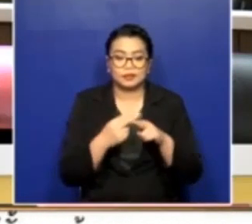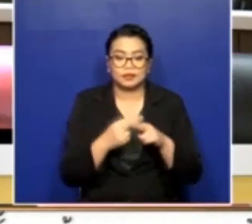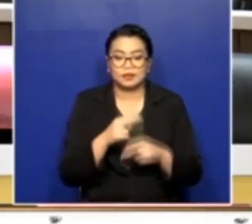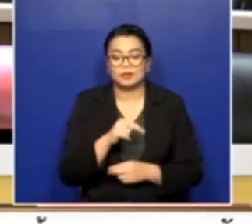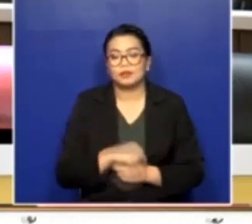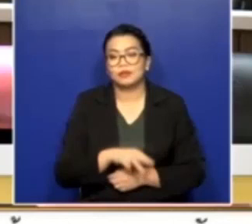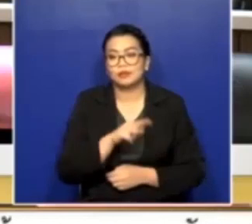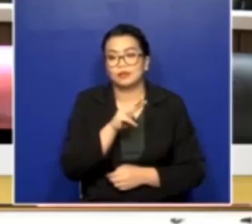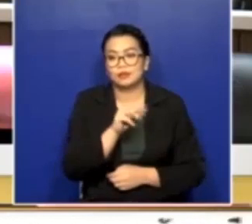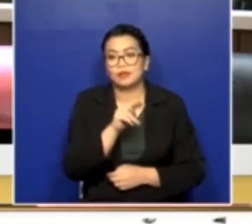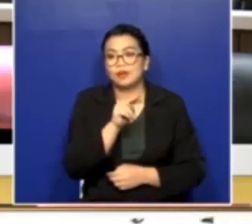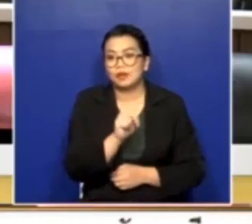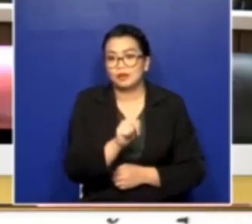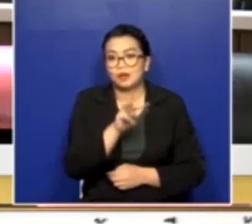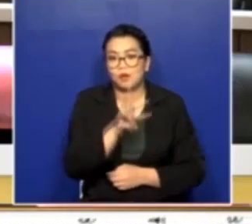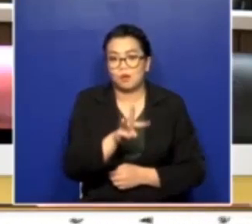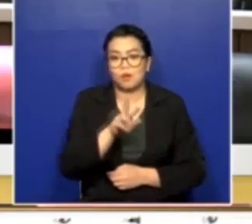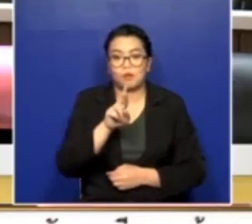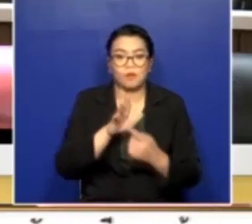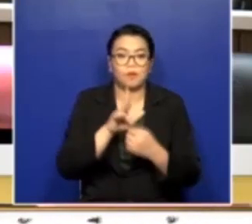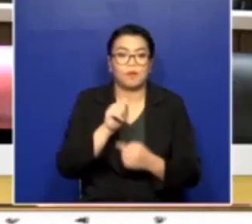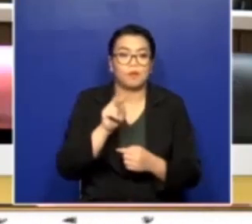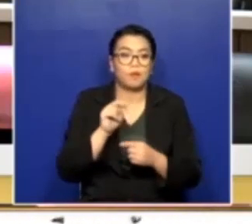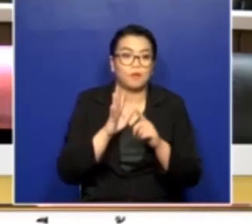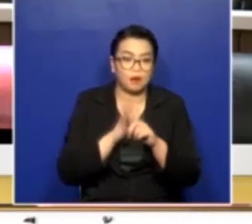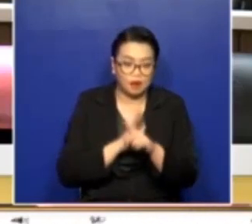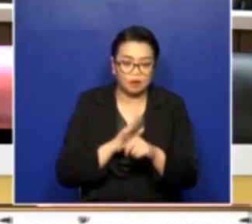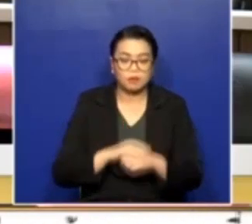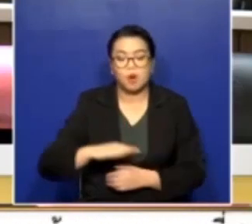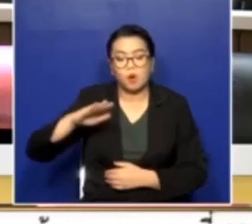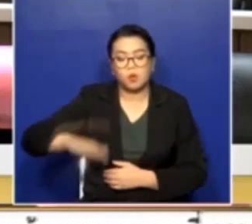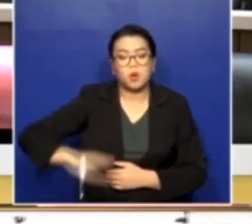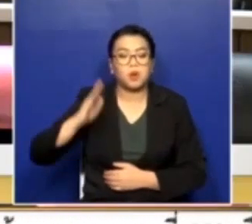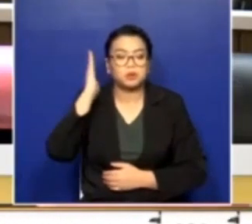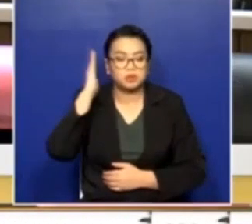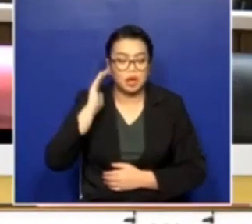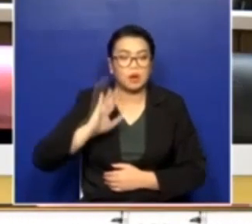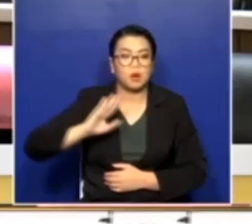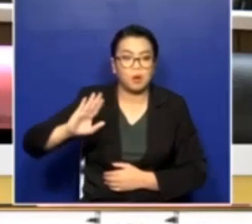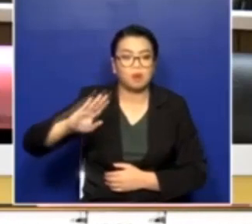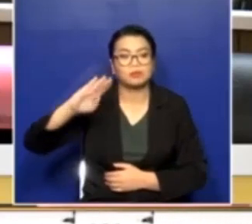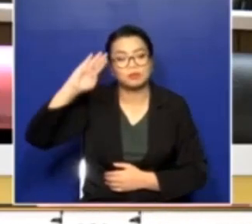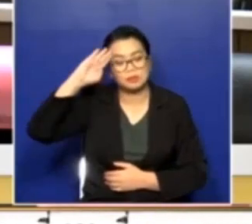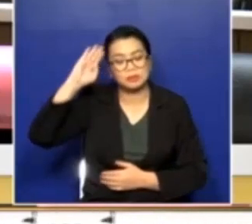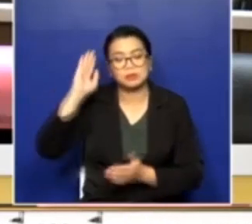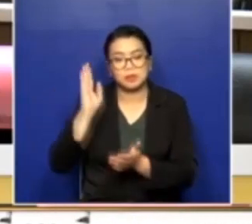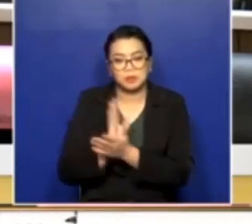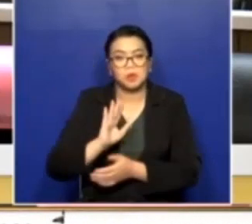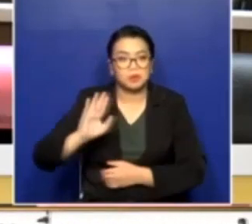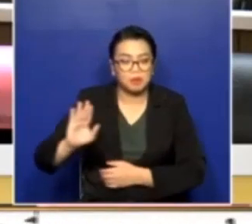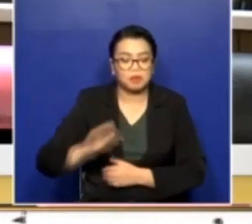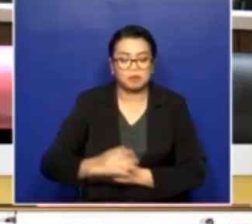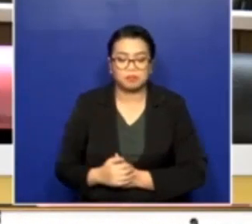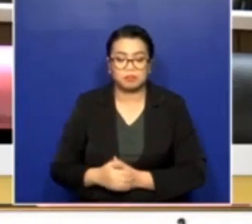น์อยู่บำรุงชื่อนี้คุ้นหูครับไม่ใช่คนอื่นคนไกลเป็นน้องชายคนสุดท้องของร้อยตำรวจเอกเฉลิมอยู่บำรุงคุณ